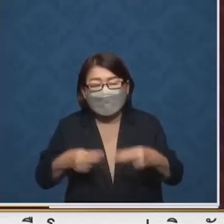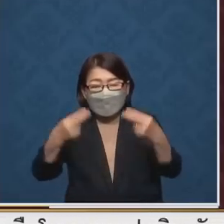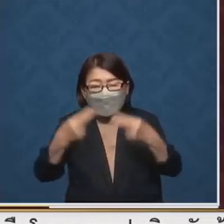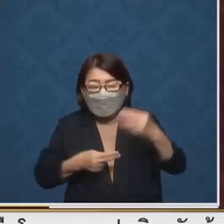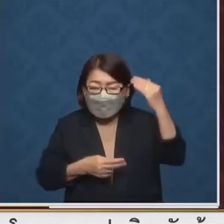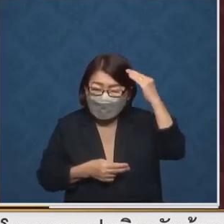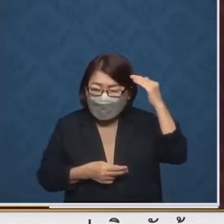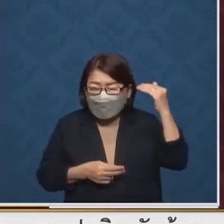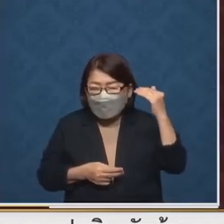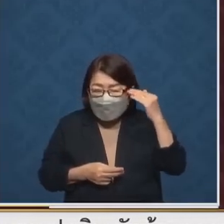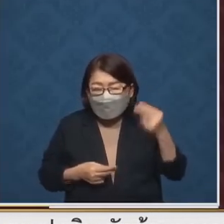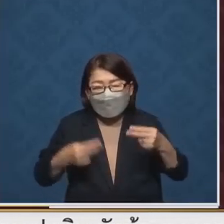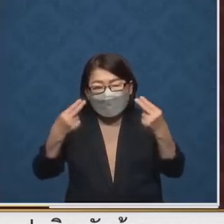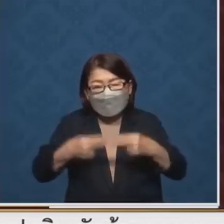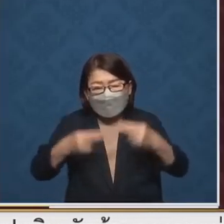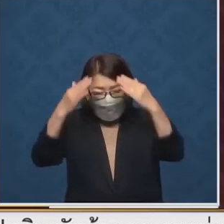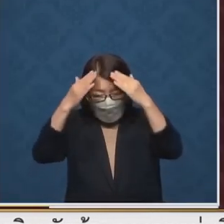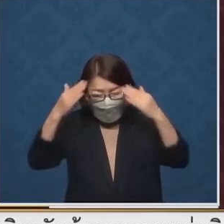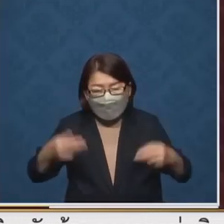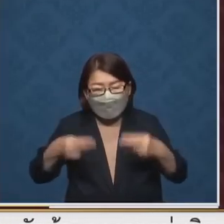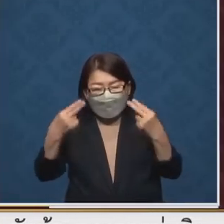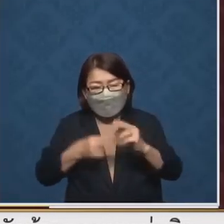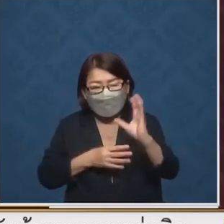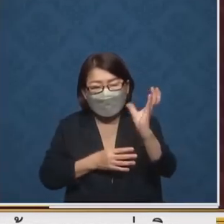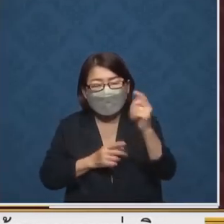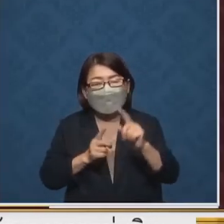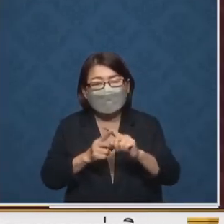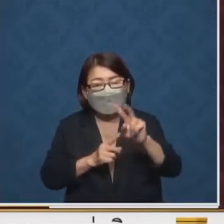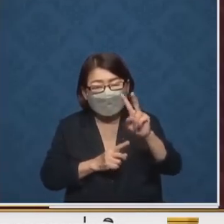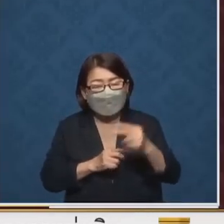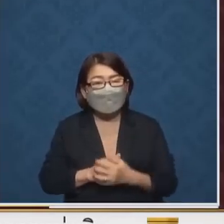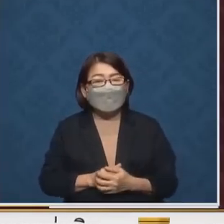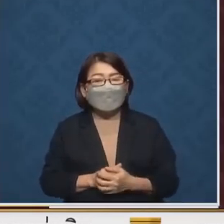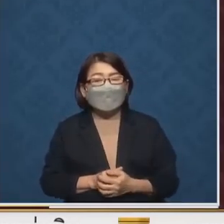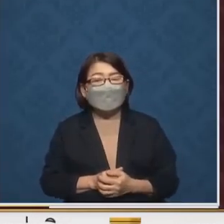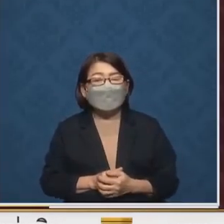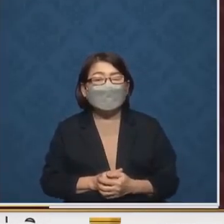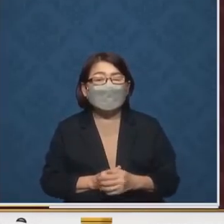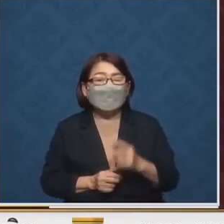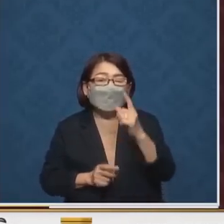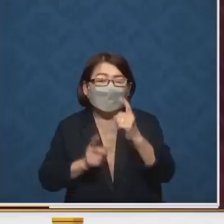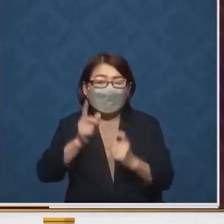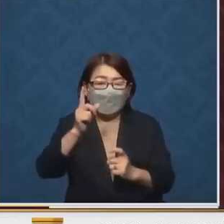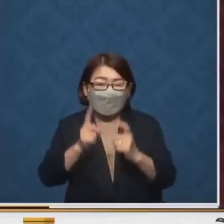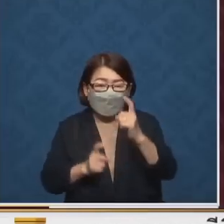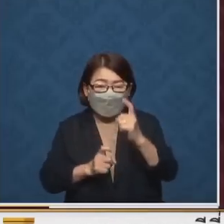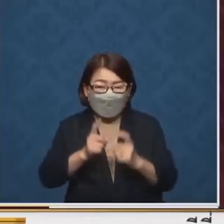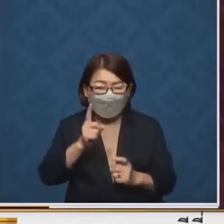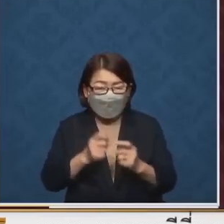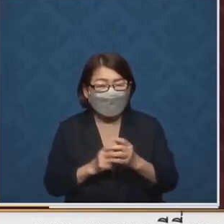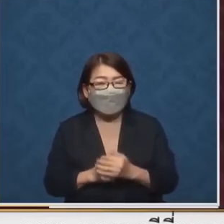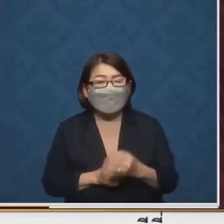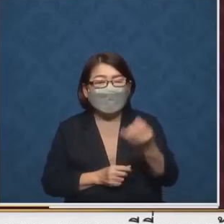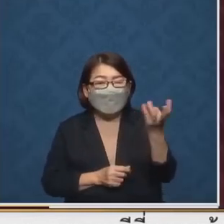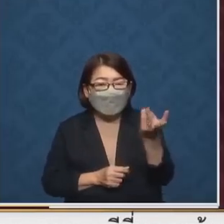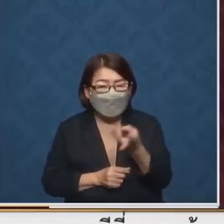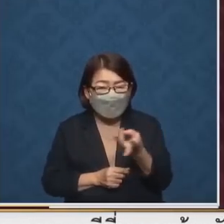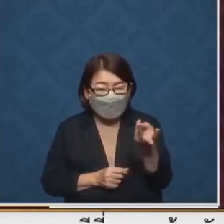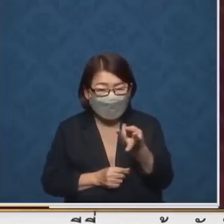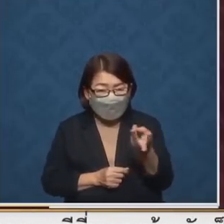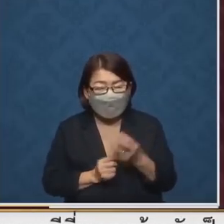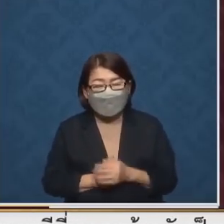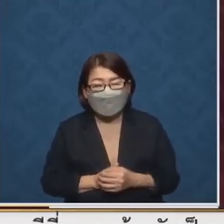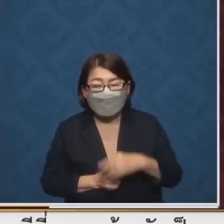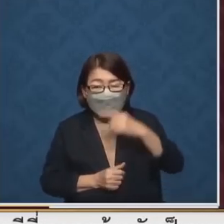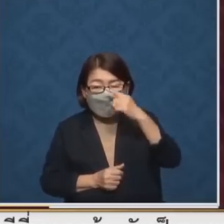สงคลามเวียดนาม สงคลามโลกครั้งที่สอง เพลๆยังไม่เท่าการศูน์เสียในรอบ 8 เดือนที่